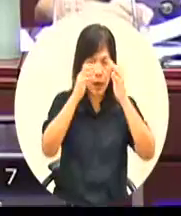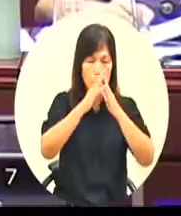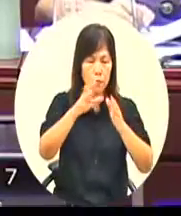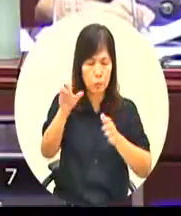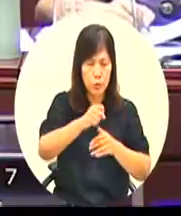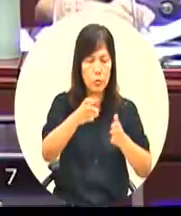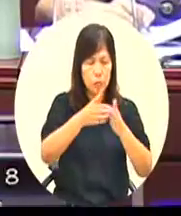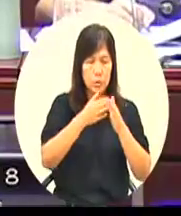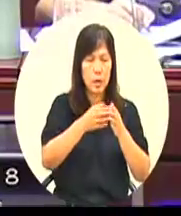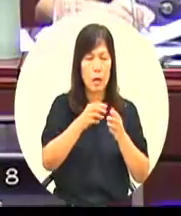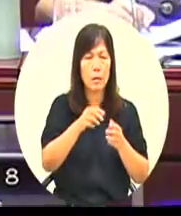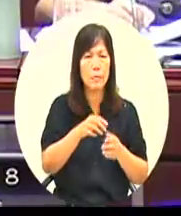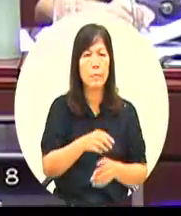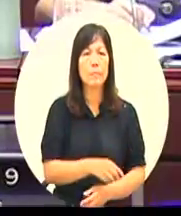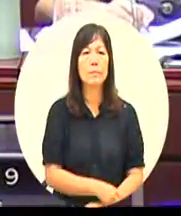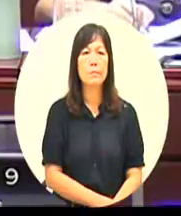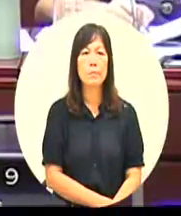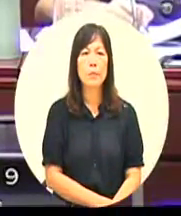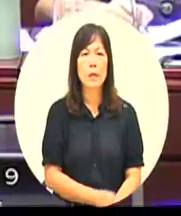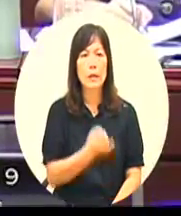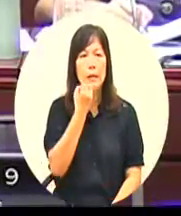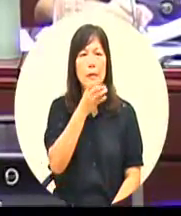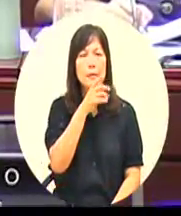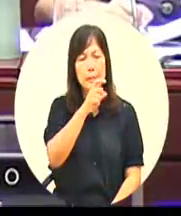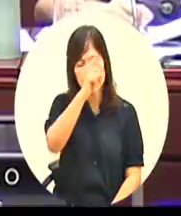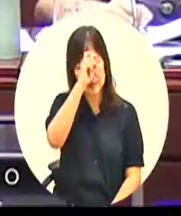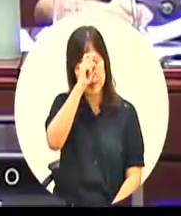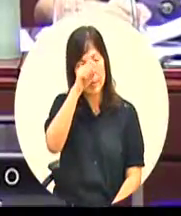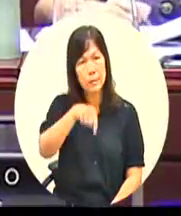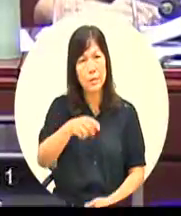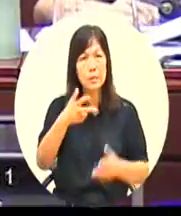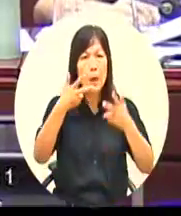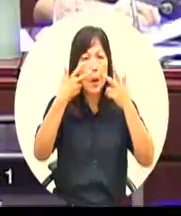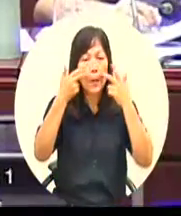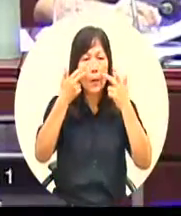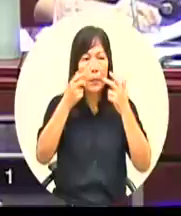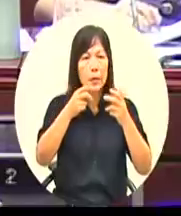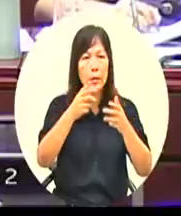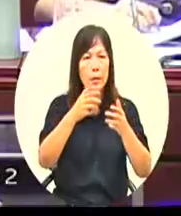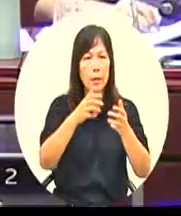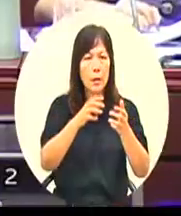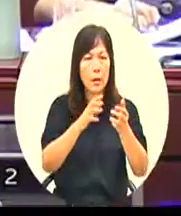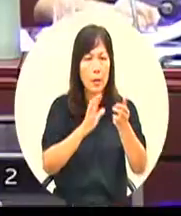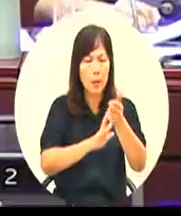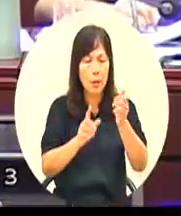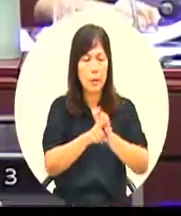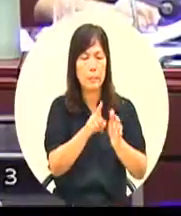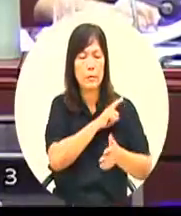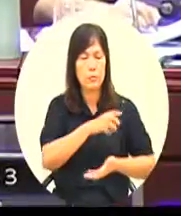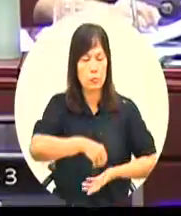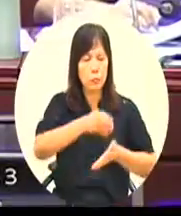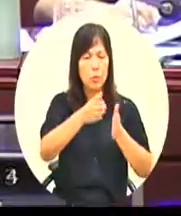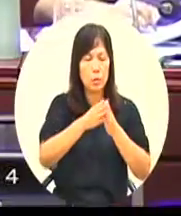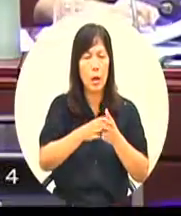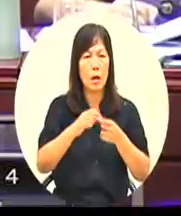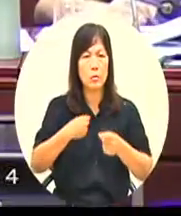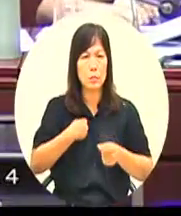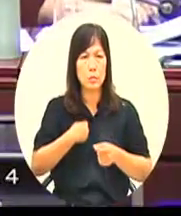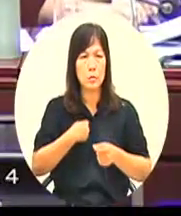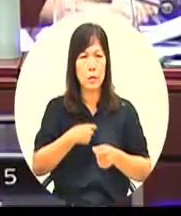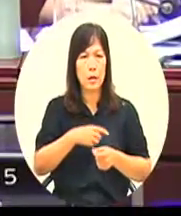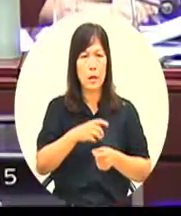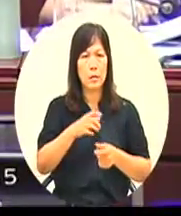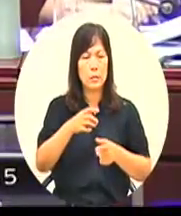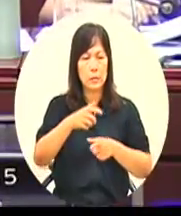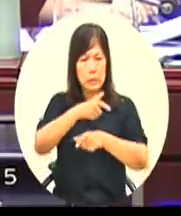取设在高雄市啊，但是我希望这个是原民会应该要提出这个主张才好。 对， 当然是我们是这个南